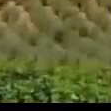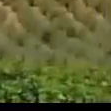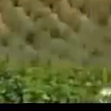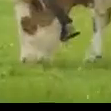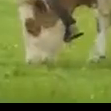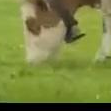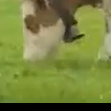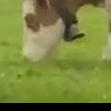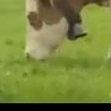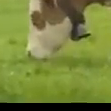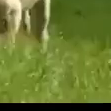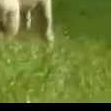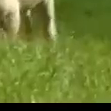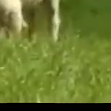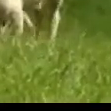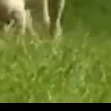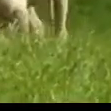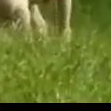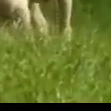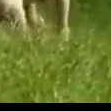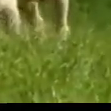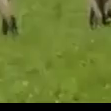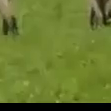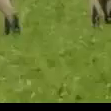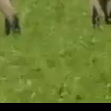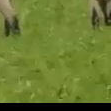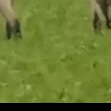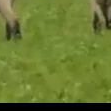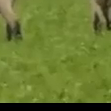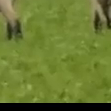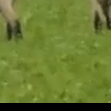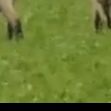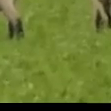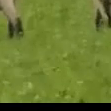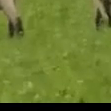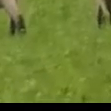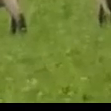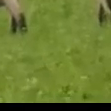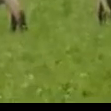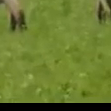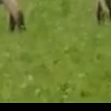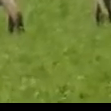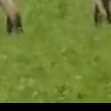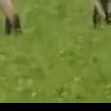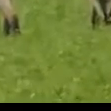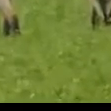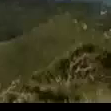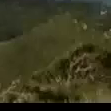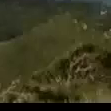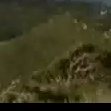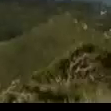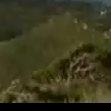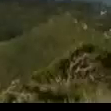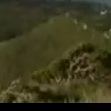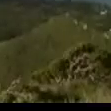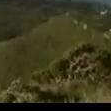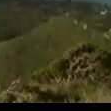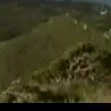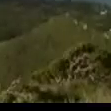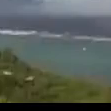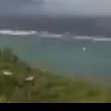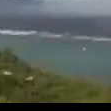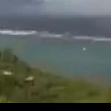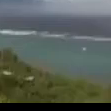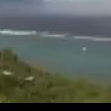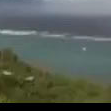tog'larda sigir, qo'y, echkilar boqib, undan o'z ehtiyojimiz uchun foydalanamiz. Lekin